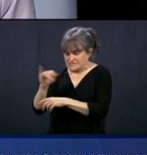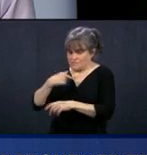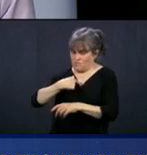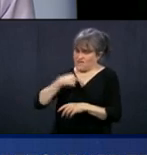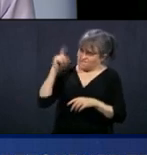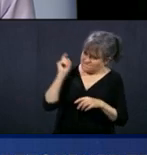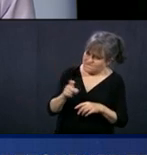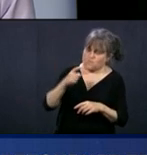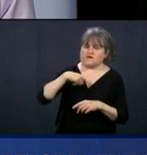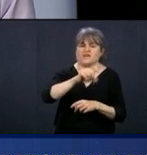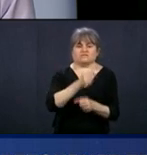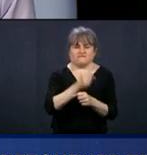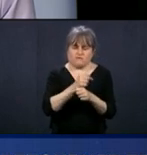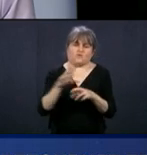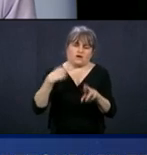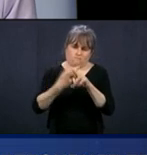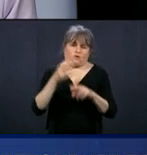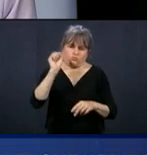oui.